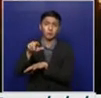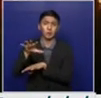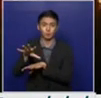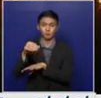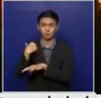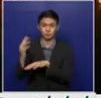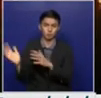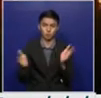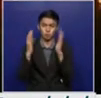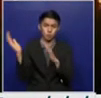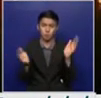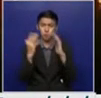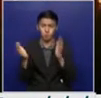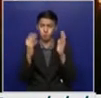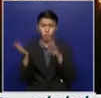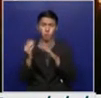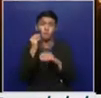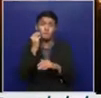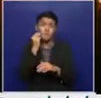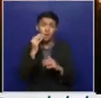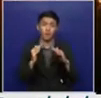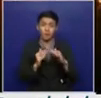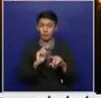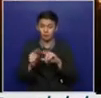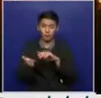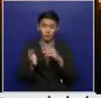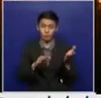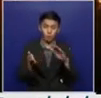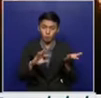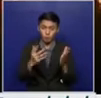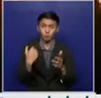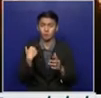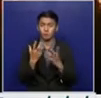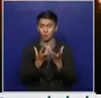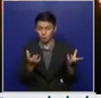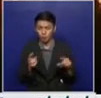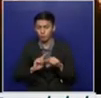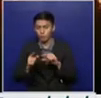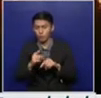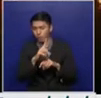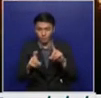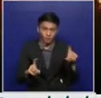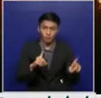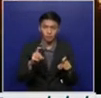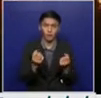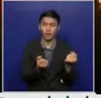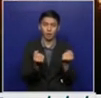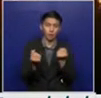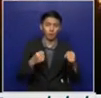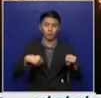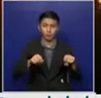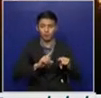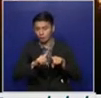วาตภัยพายุฤดูฝนขนาดใหญ่ได้พัดบ้านเรือนเสียหายพร้อมด้วยเครื่องใช้และโดยเฉพาะอย่างยิ่งรสลายต่างๆได้